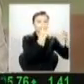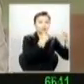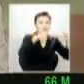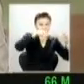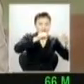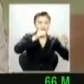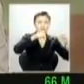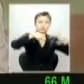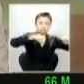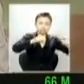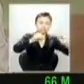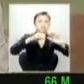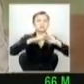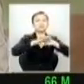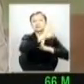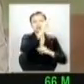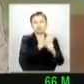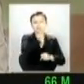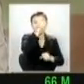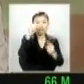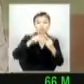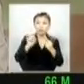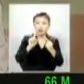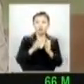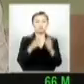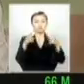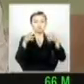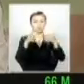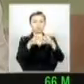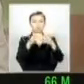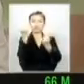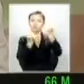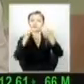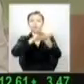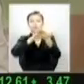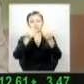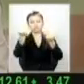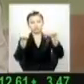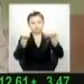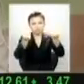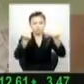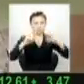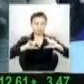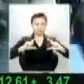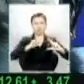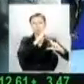ค่ะขณะที่การตรวจค้นรถยนต์หนึ่งในผู้ต้องหาที่เป็นตำรวจยังพบอาวุธอีกจำนวนหนึ่งและใช้ทะเบียนปลอมค่ะ